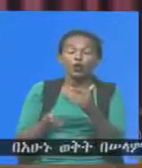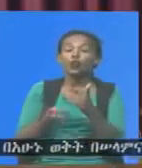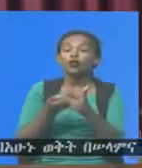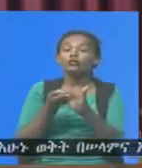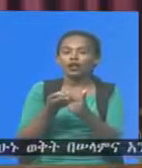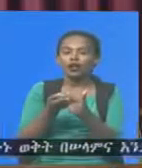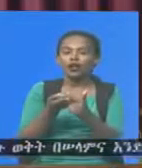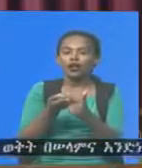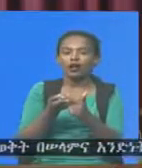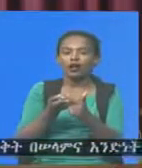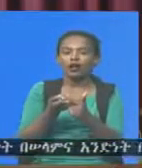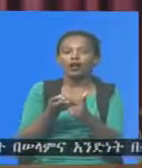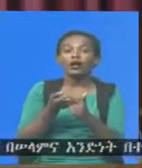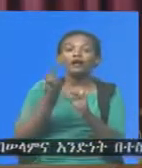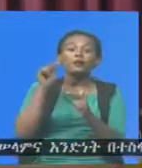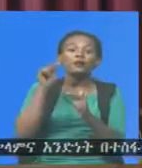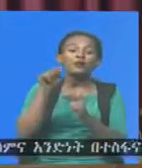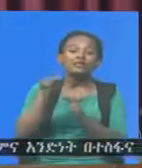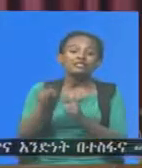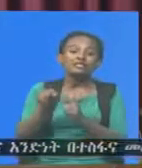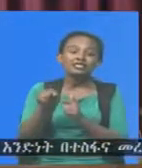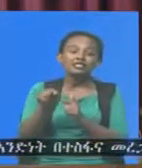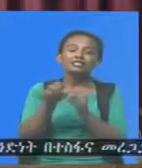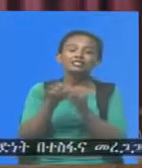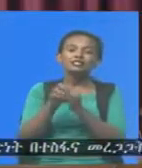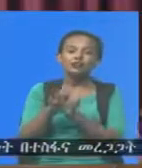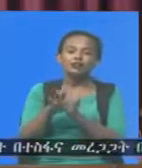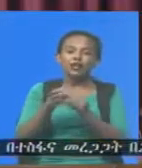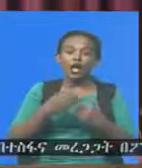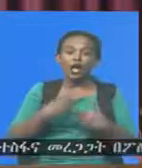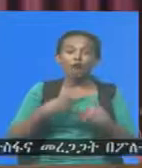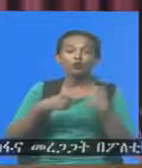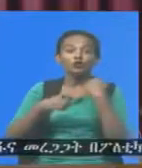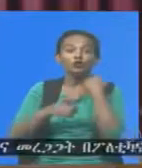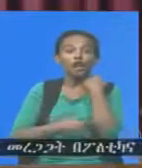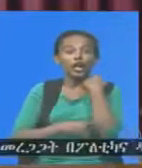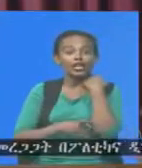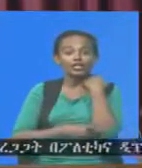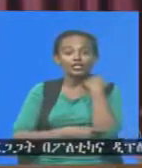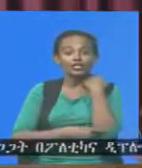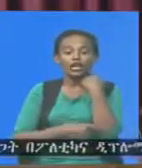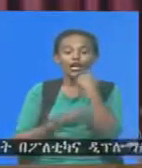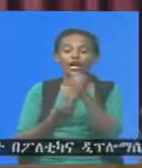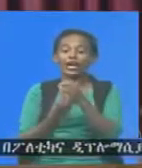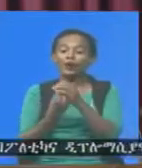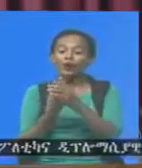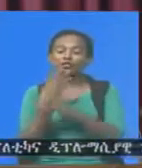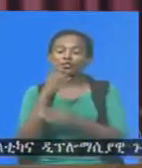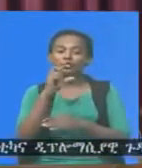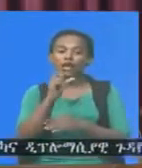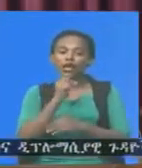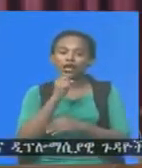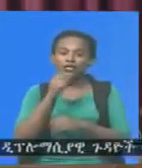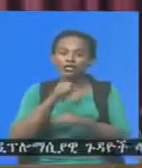ሁለተኛ በዚህ ዘርፍ ያለው ቻሌንጅ ከማመንጨት ያላነሰ ስርጭት